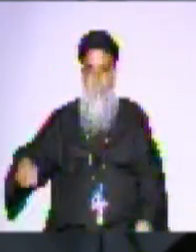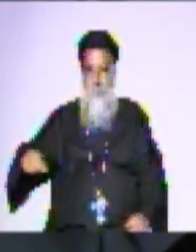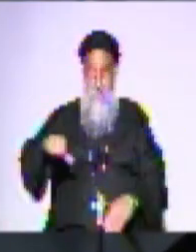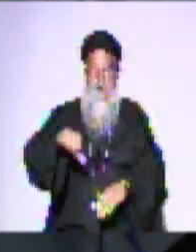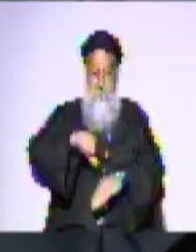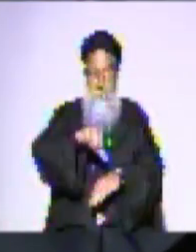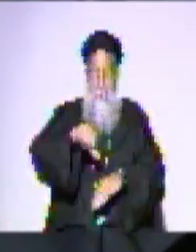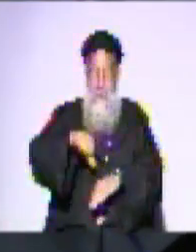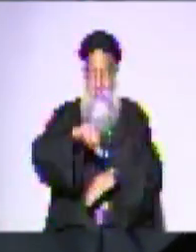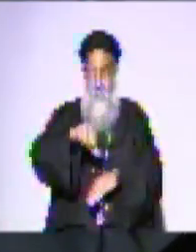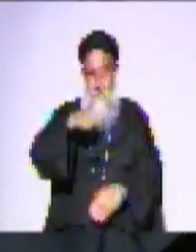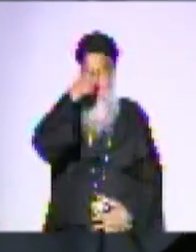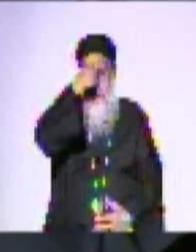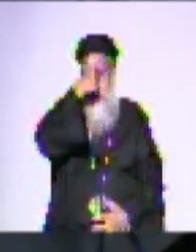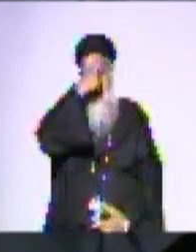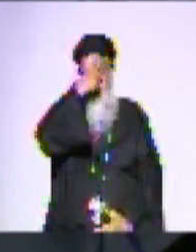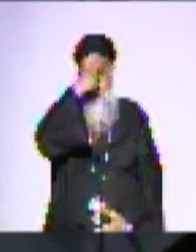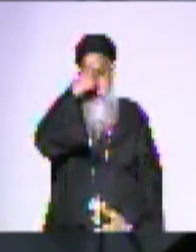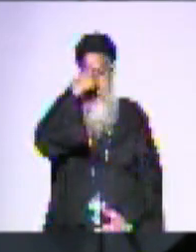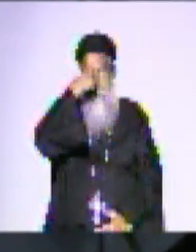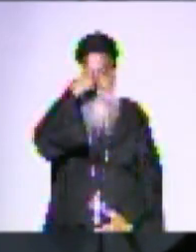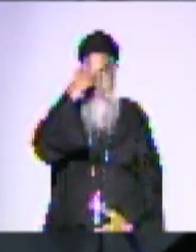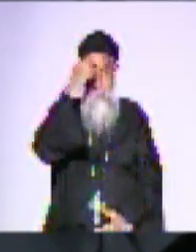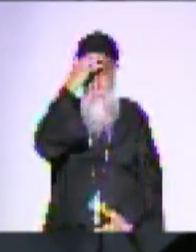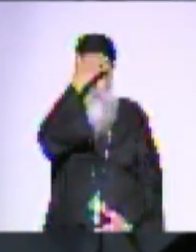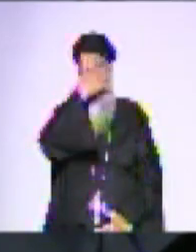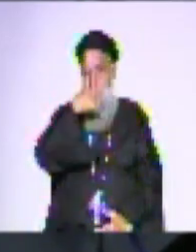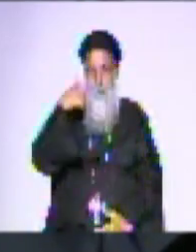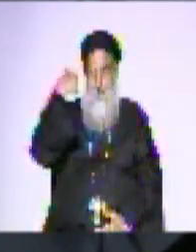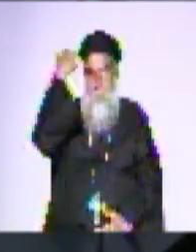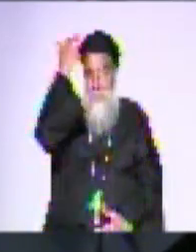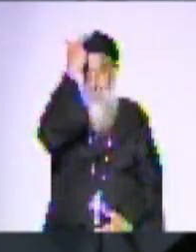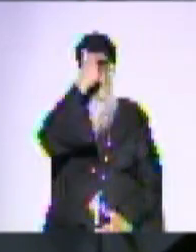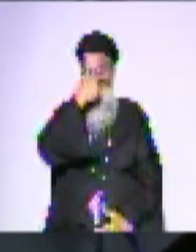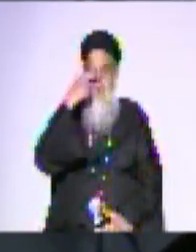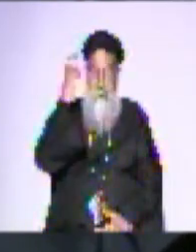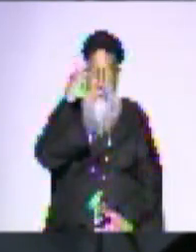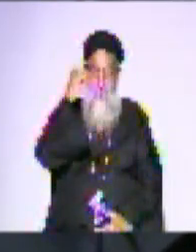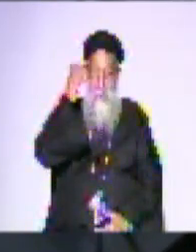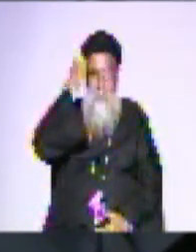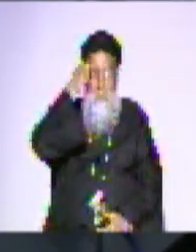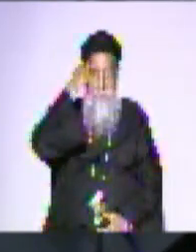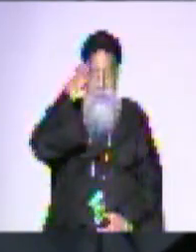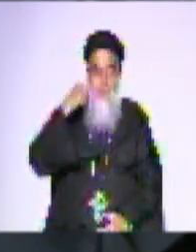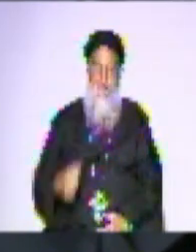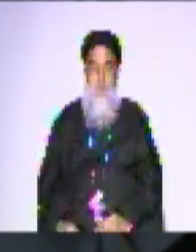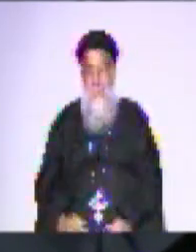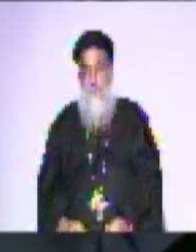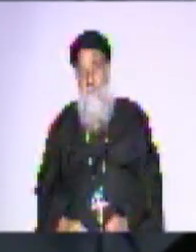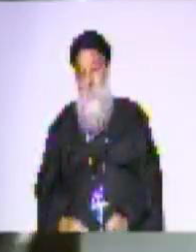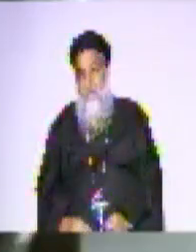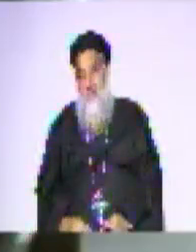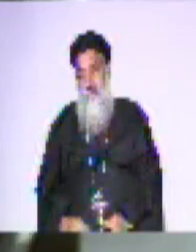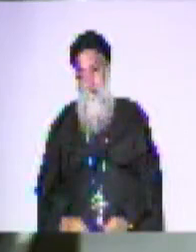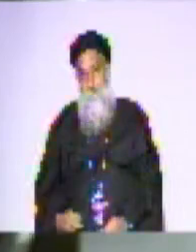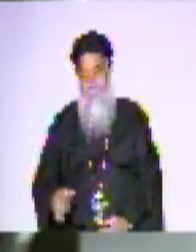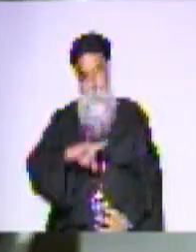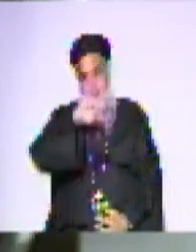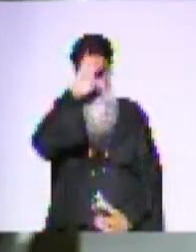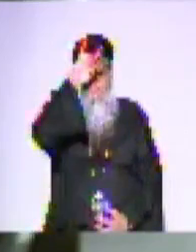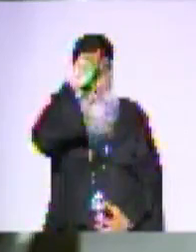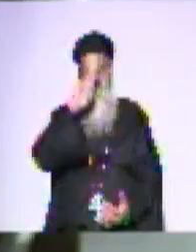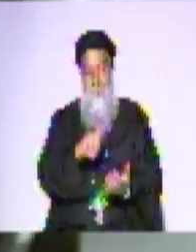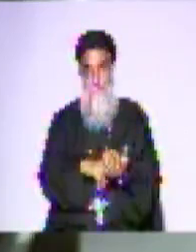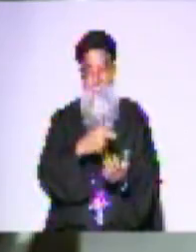أو سير الميرون، أول رشمة هي في الجبهة. أيوة. اللي هو الفكر طبعا. عشان لو الشيطان جابها